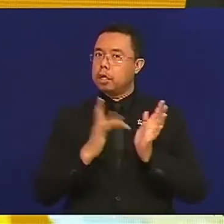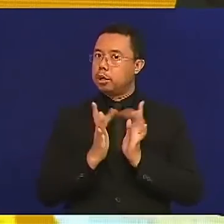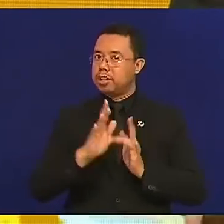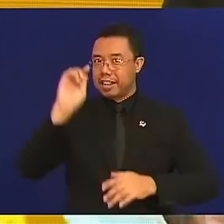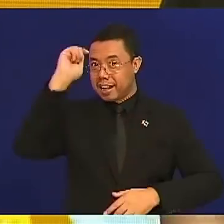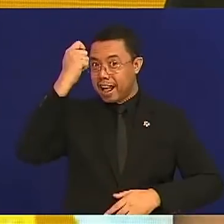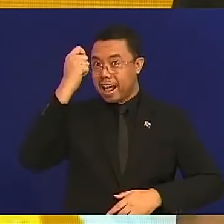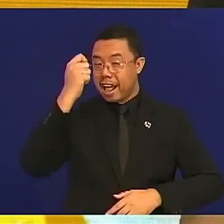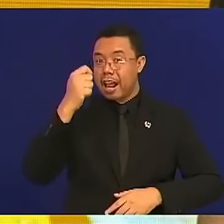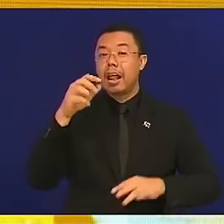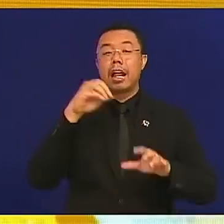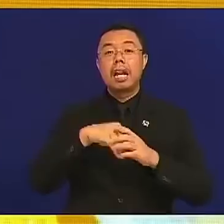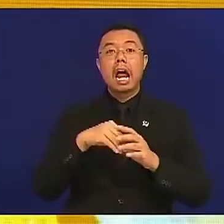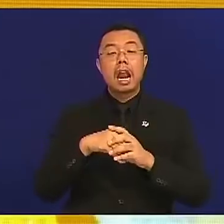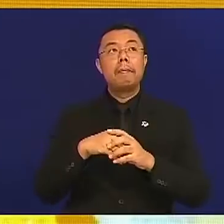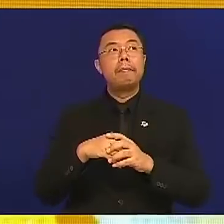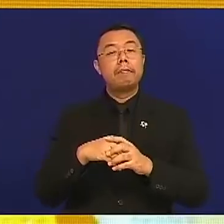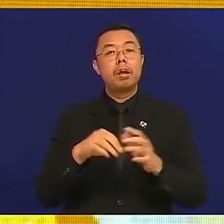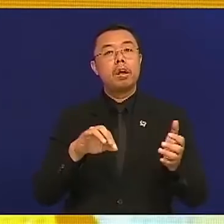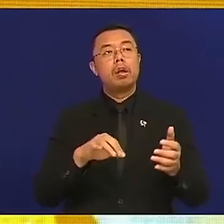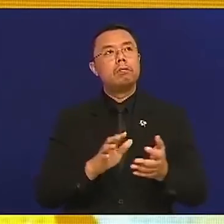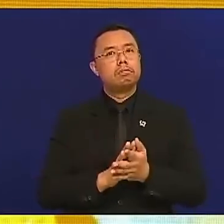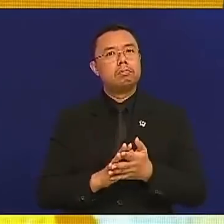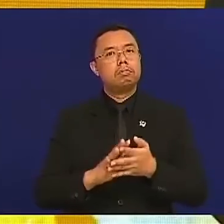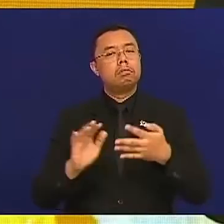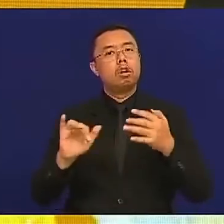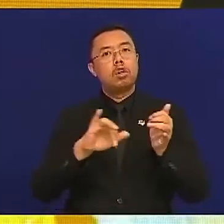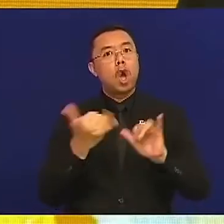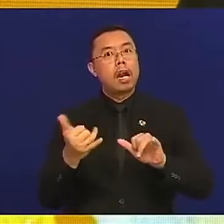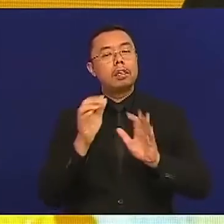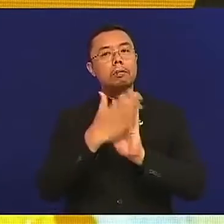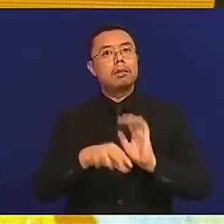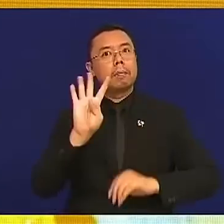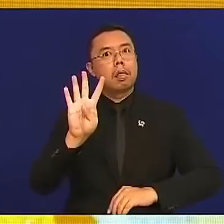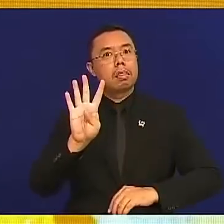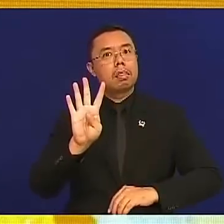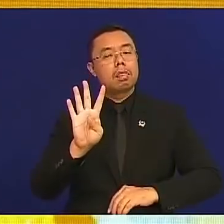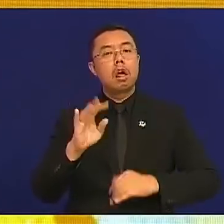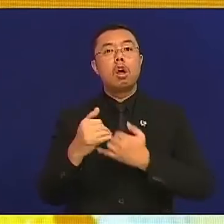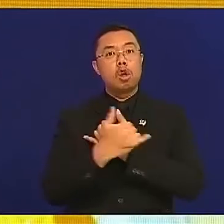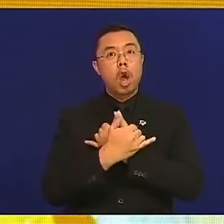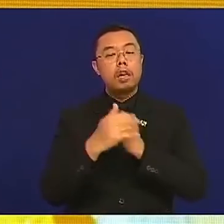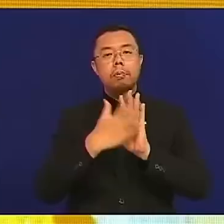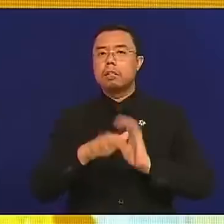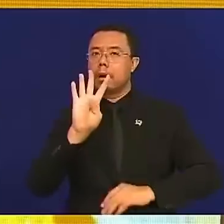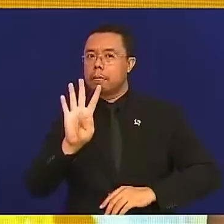Ingat saudara, di Yohanes pasal 4, bagaimana Yesus di tengah-tengah ada keadaannya yang